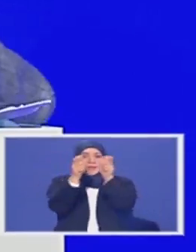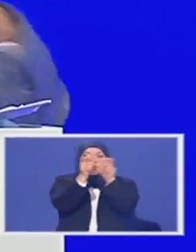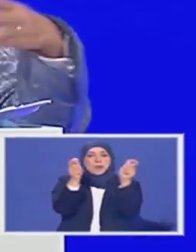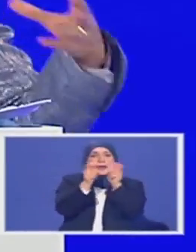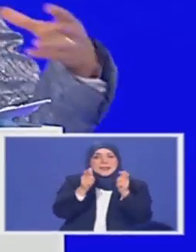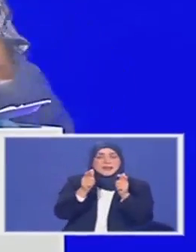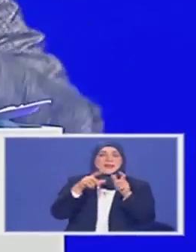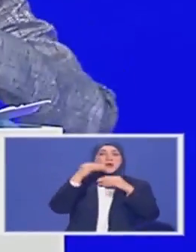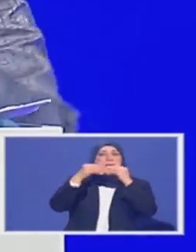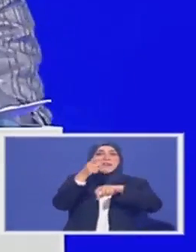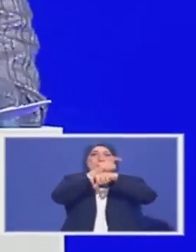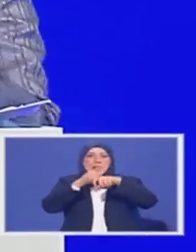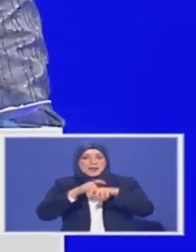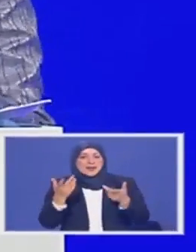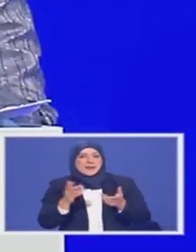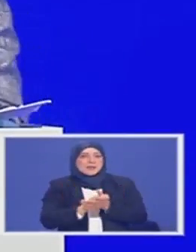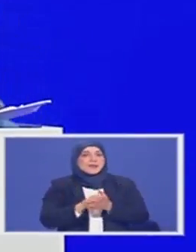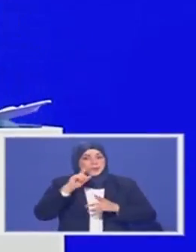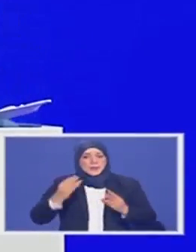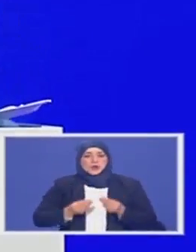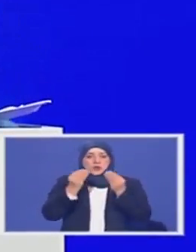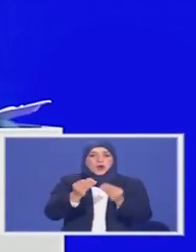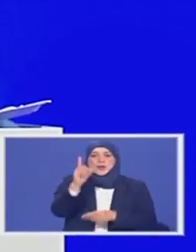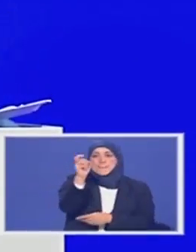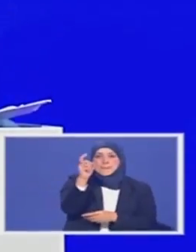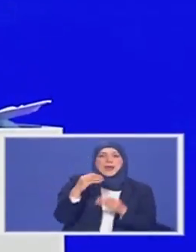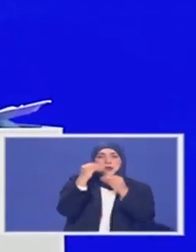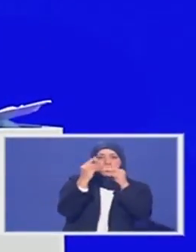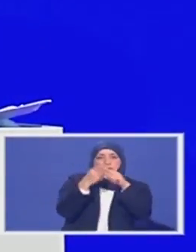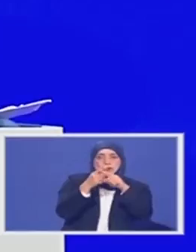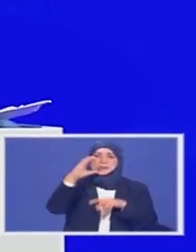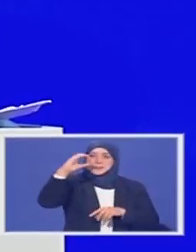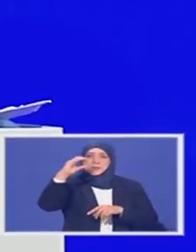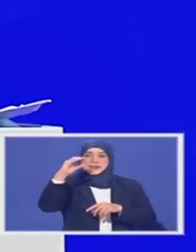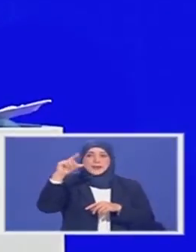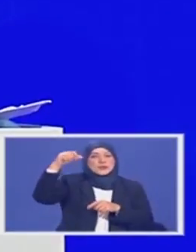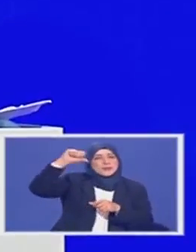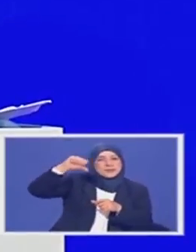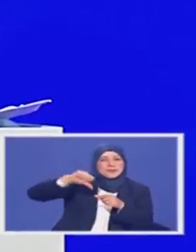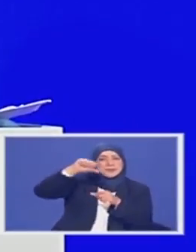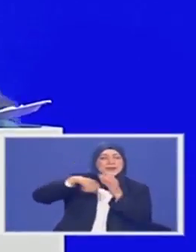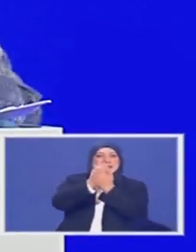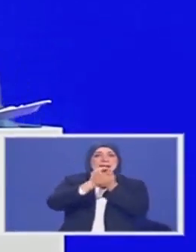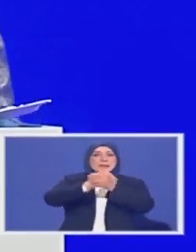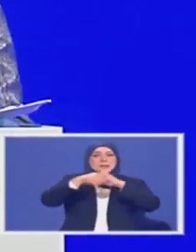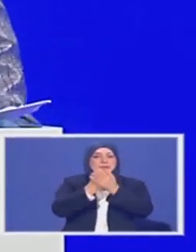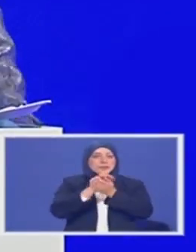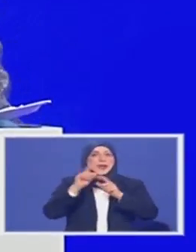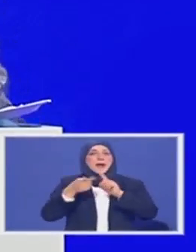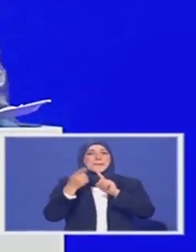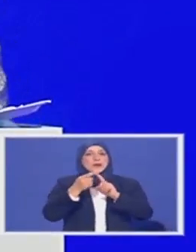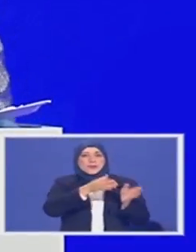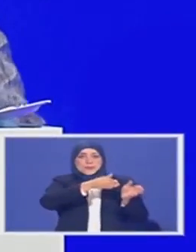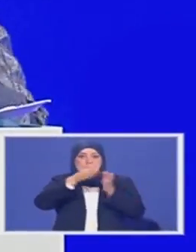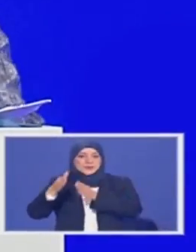حتى في بعض البلديات أنه يوفروا معناها ماء وصابون سائل لغسل اليدين، هذا مهم. وفي